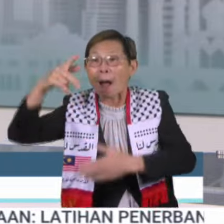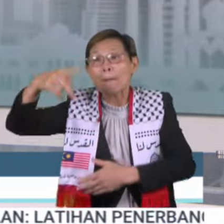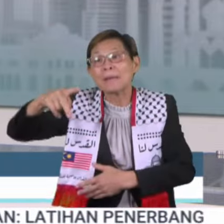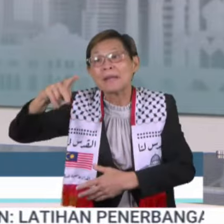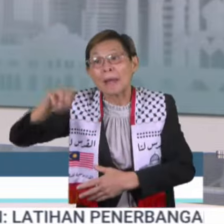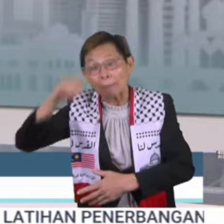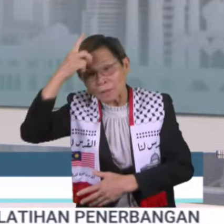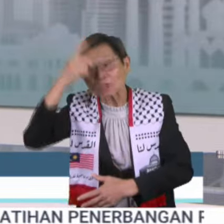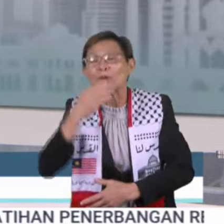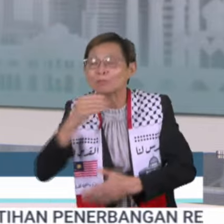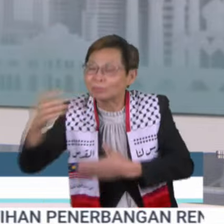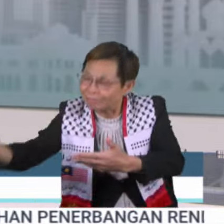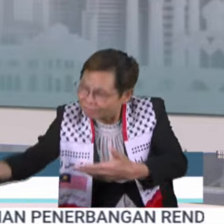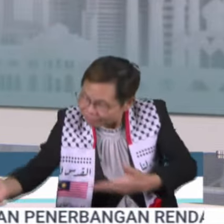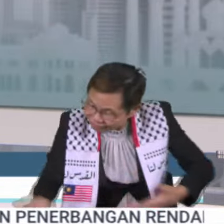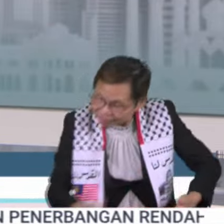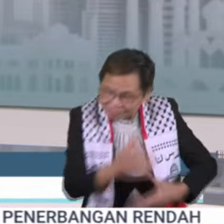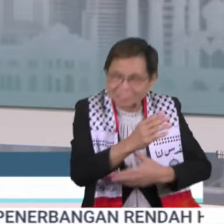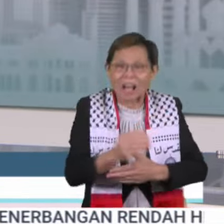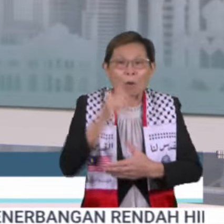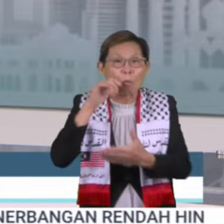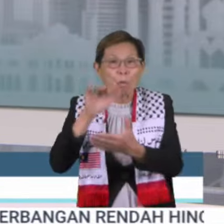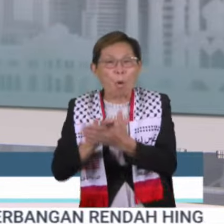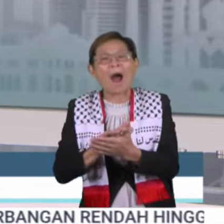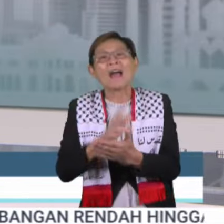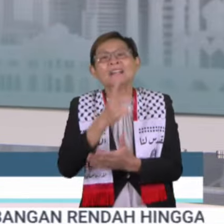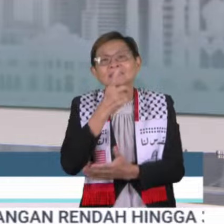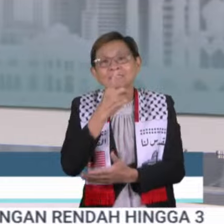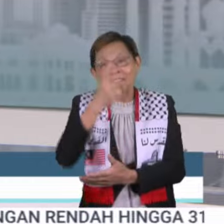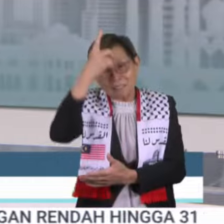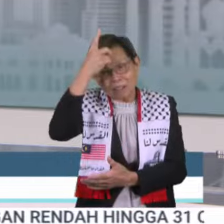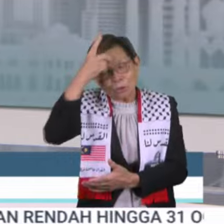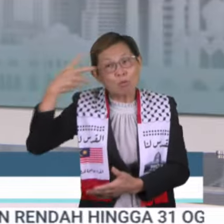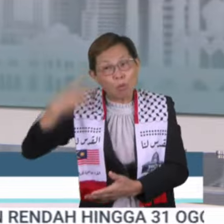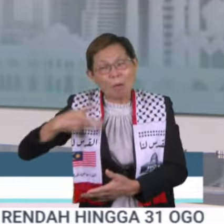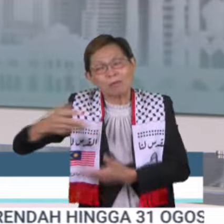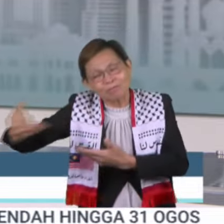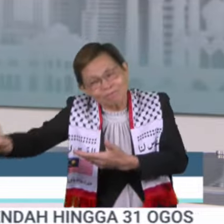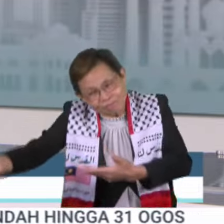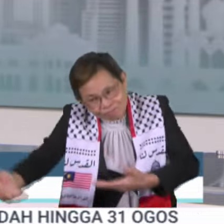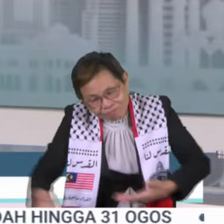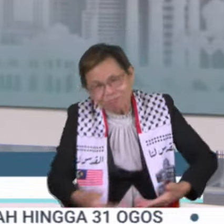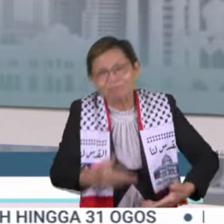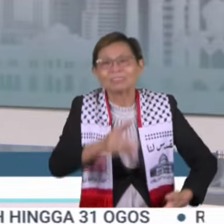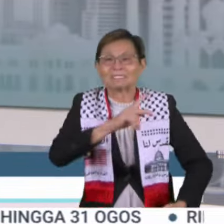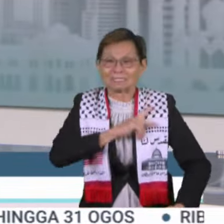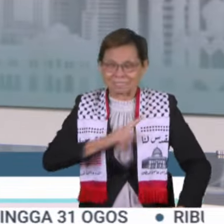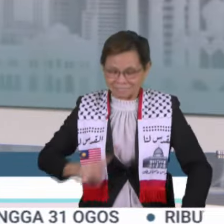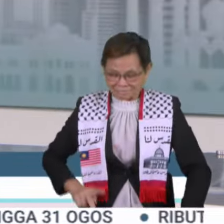Menteri Datuk Seri Anwar Ibrahim serta isteri Datuk Seri Dr. Wan Azizah Wan Ismail.